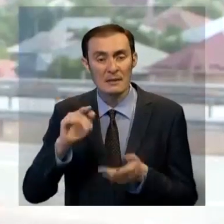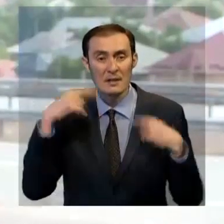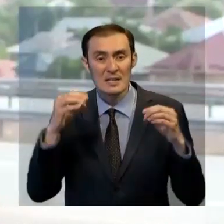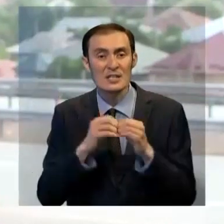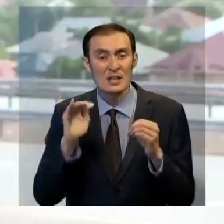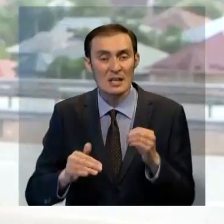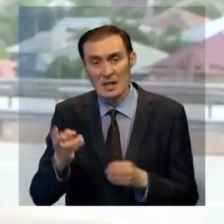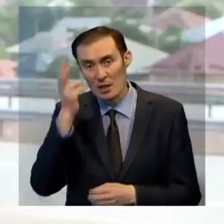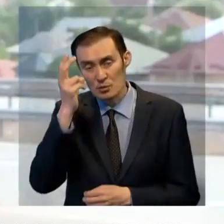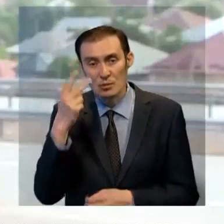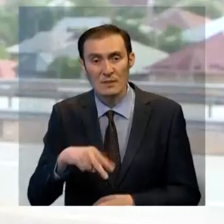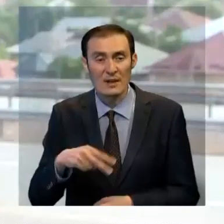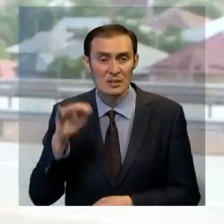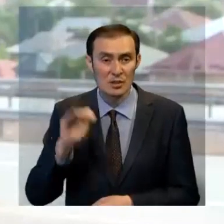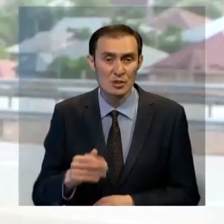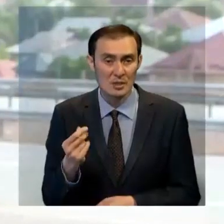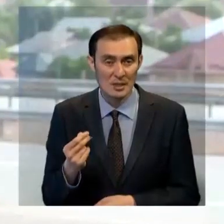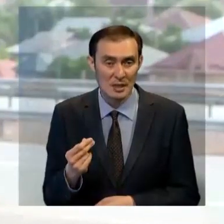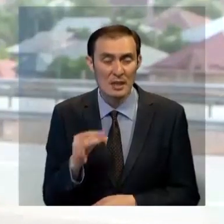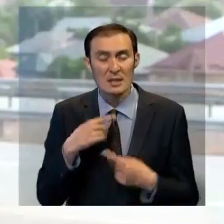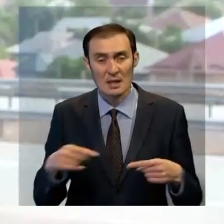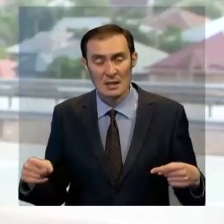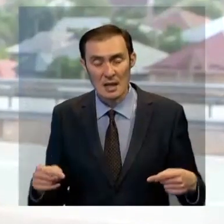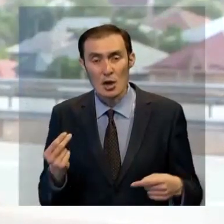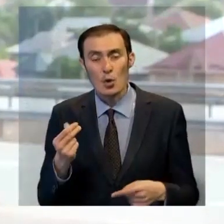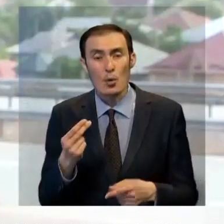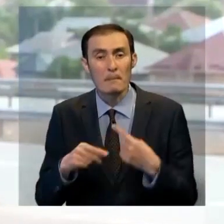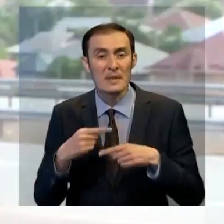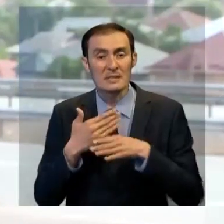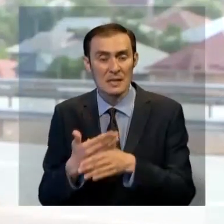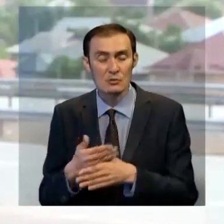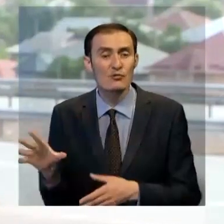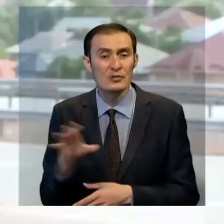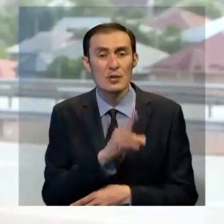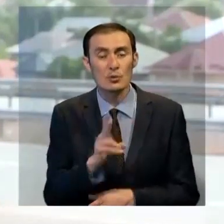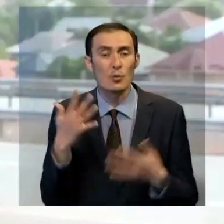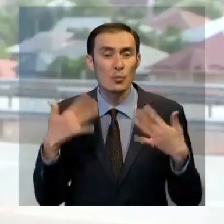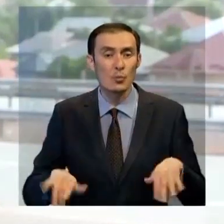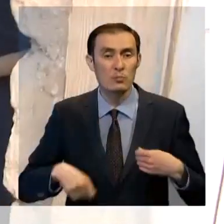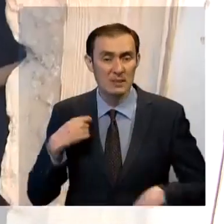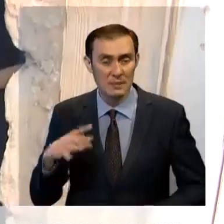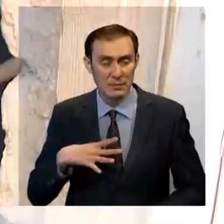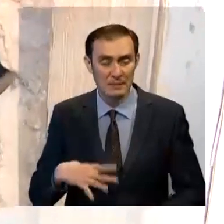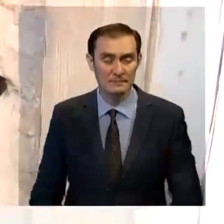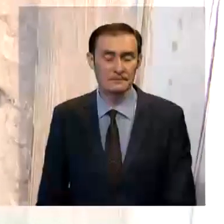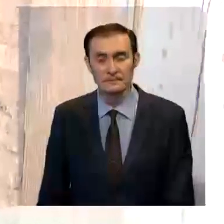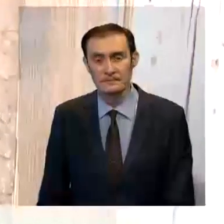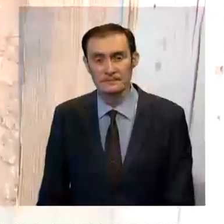тысяч, а за козу по 20 тысяч тенге и так далее. Компенсацию получат все, кто понес убытки.